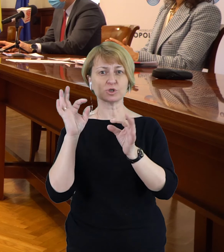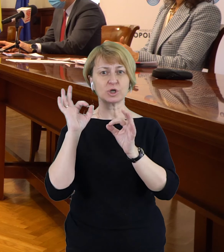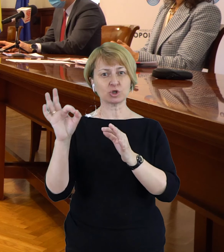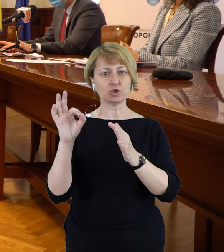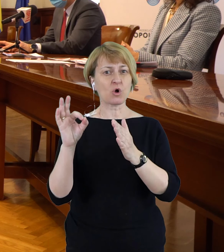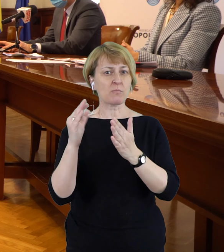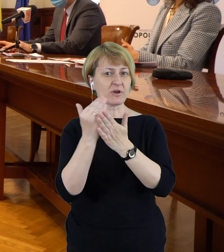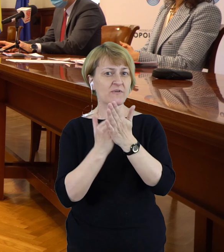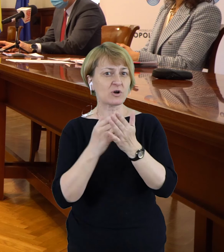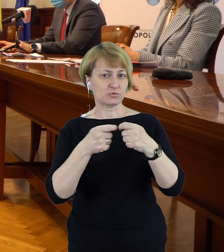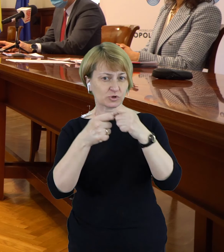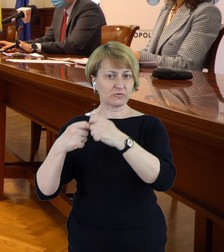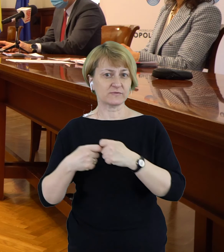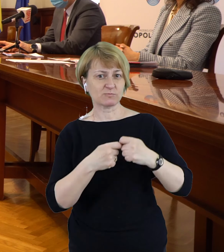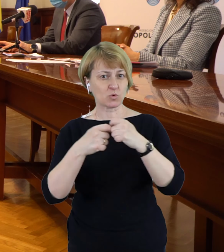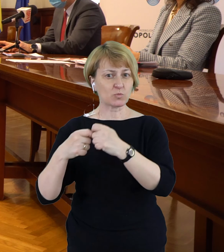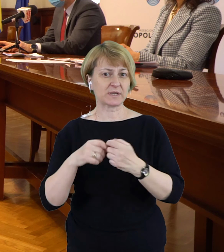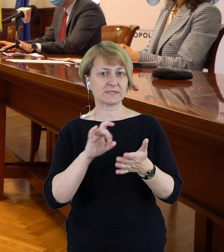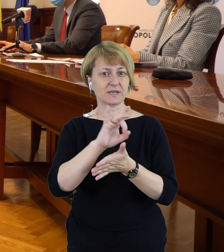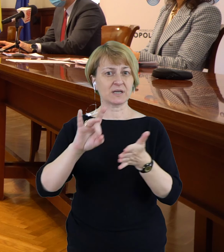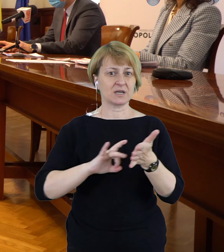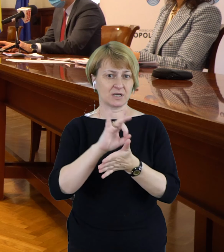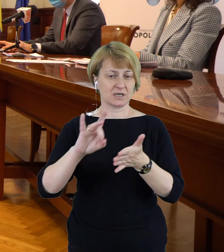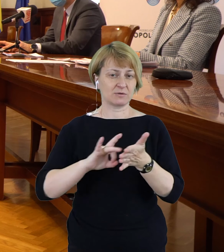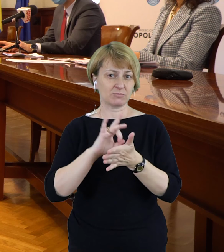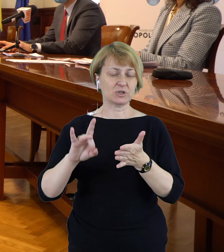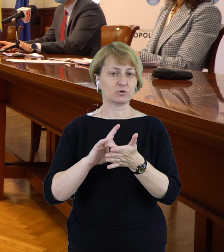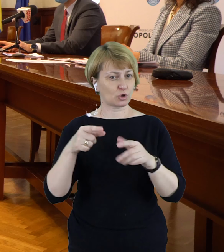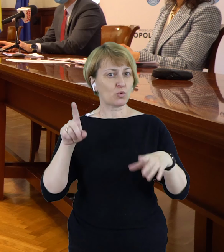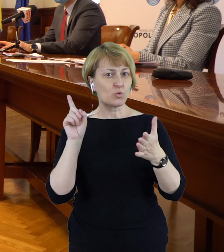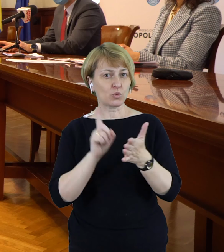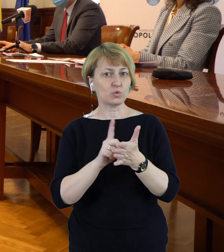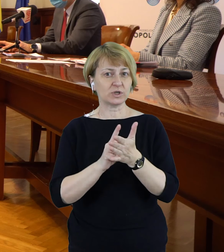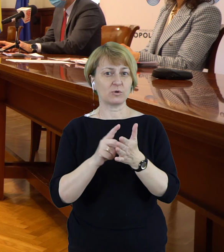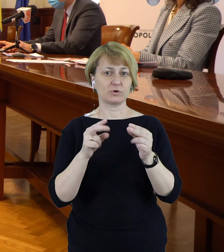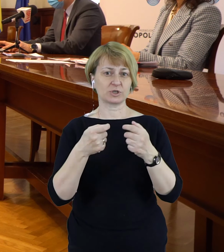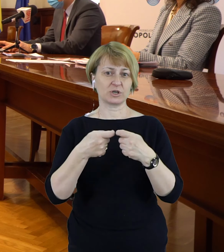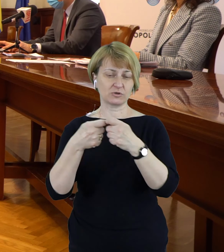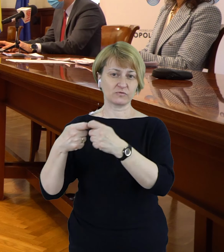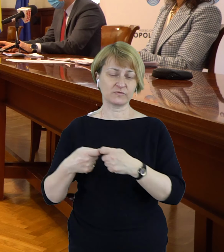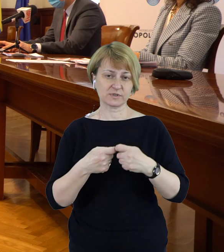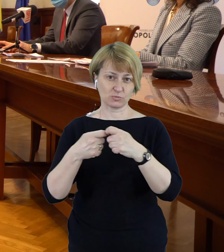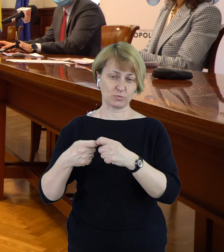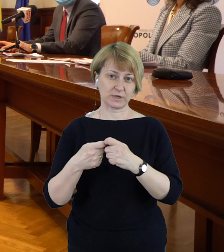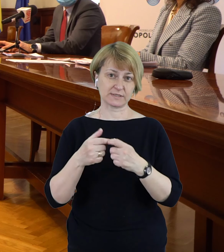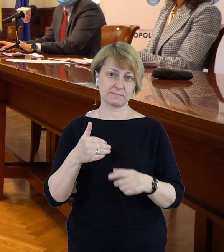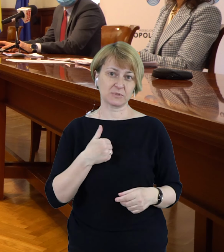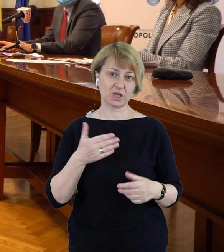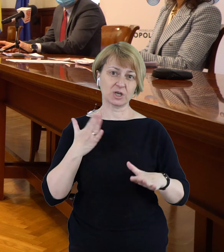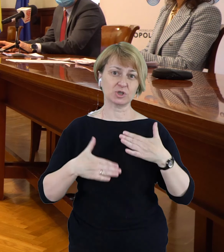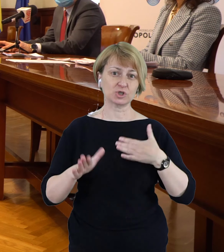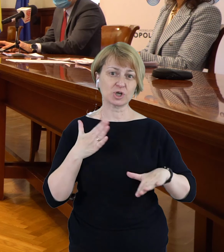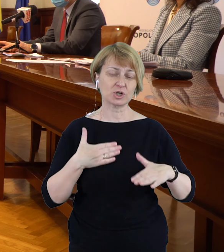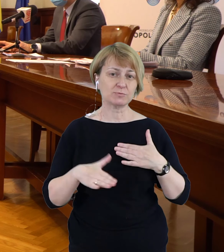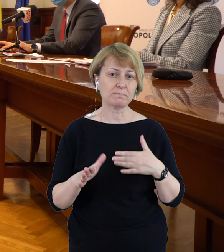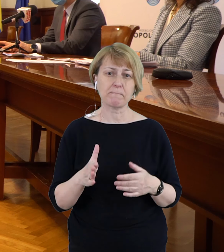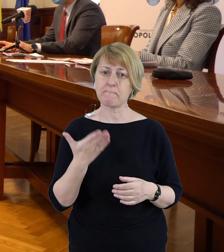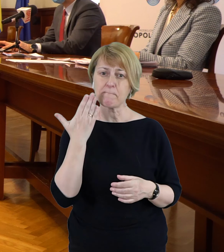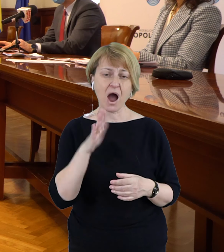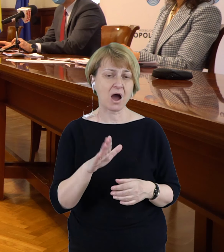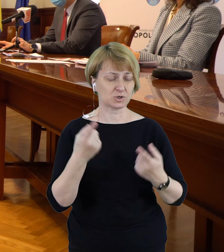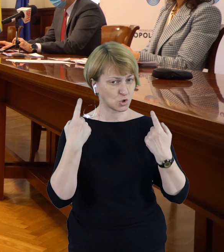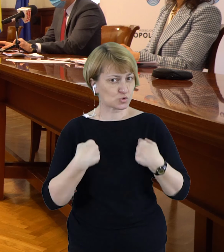dobre warunki współpracy z PFR-em i jedną z nielicznych gmin, które się na tę współpracę załapały. Więc cieszy mnie